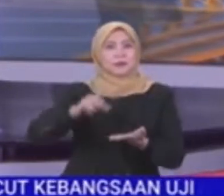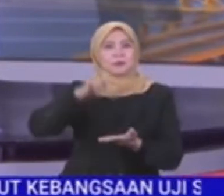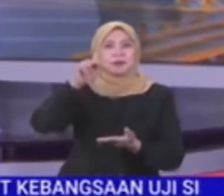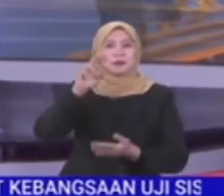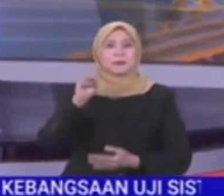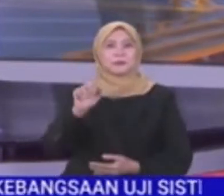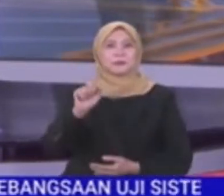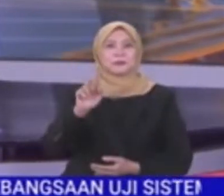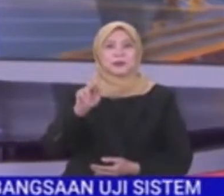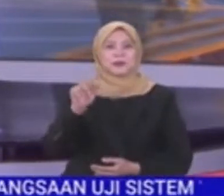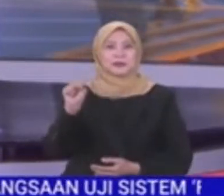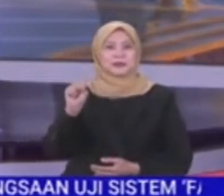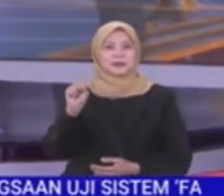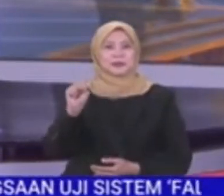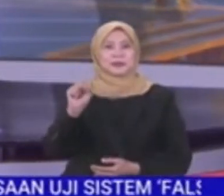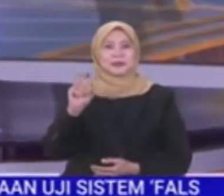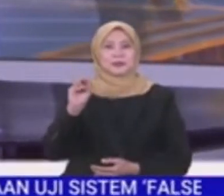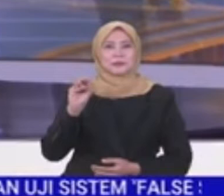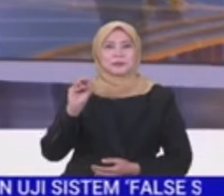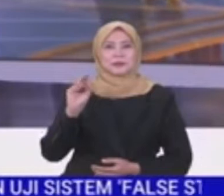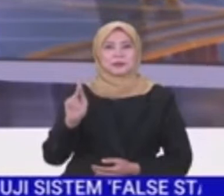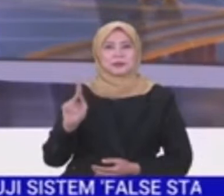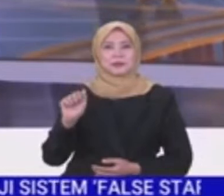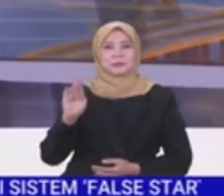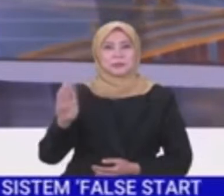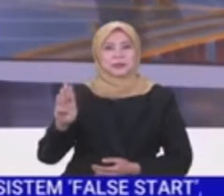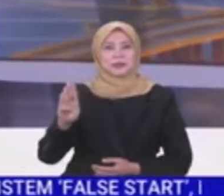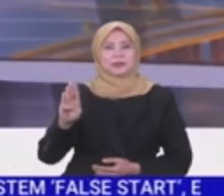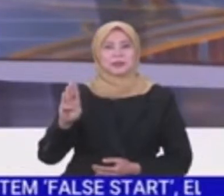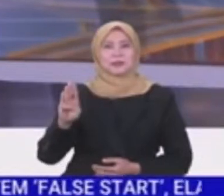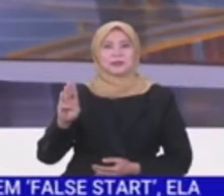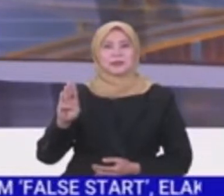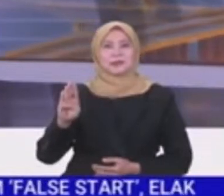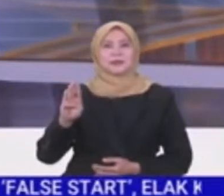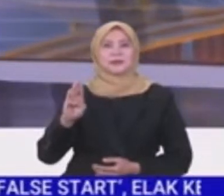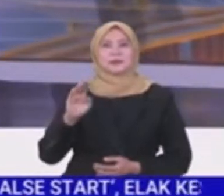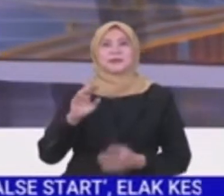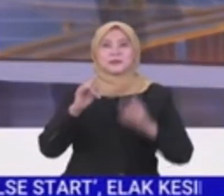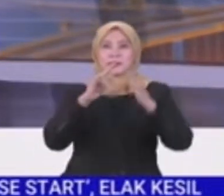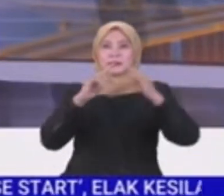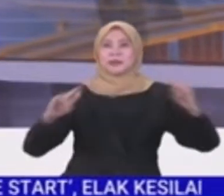markas angkatan bersama mkab sebagai kem al-sultan